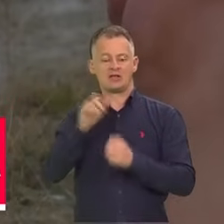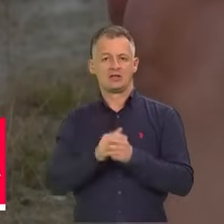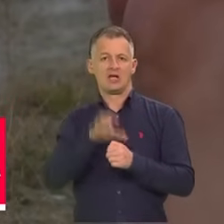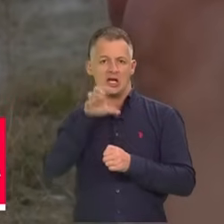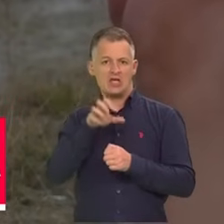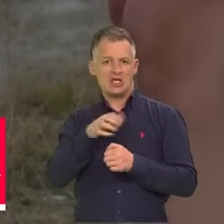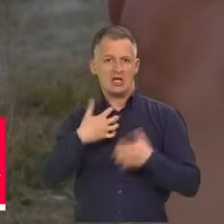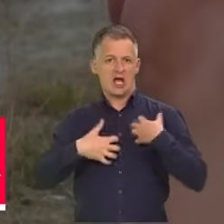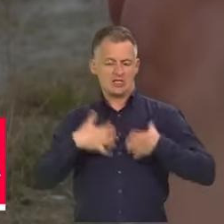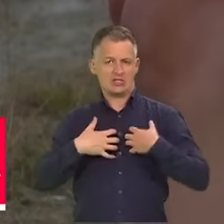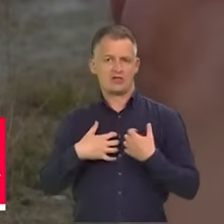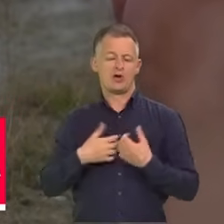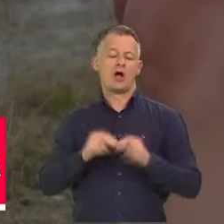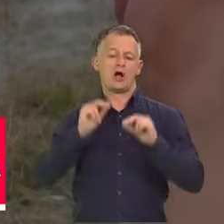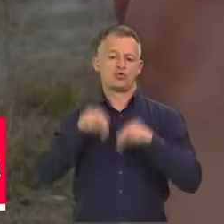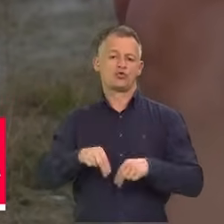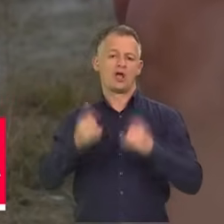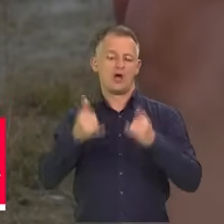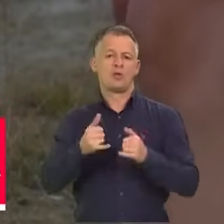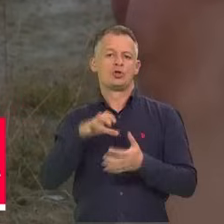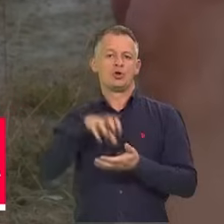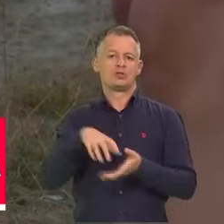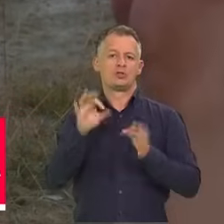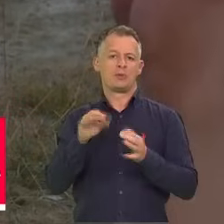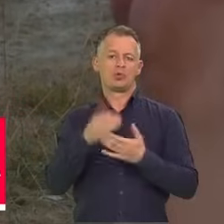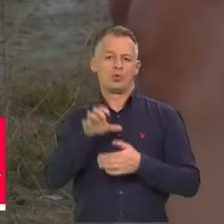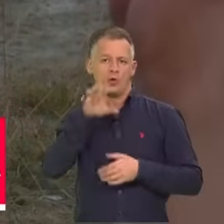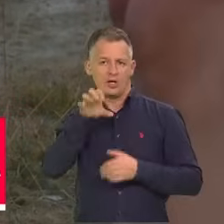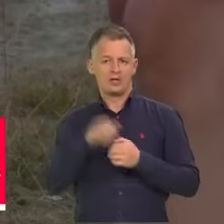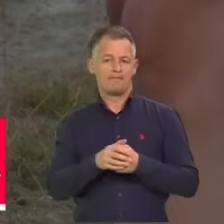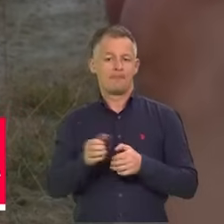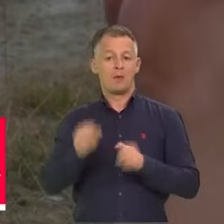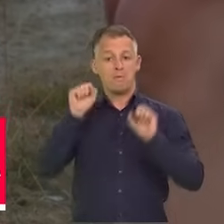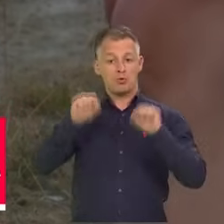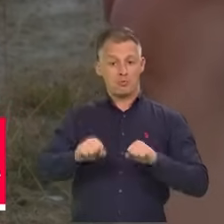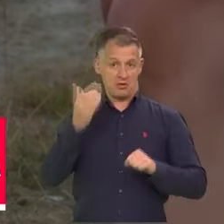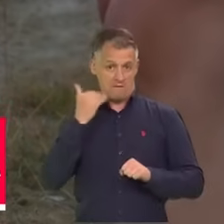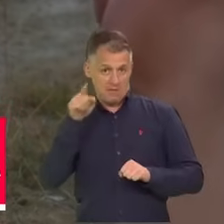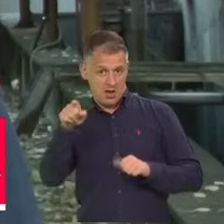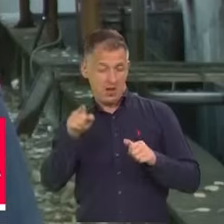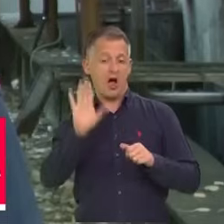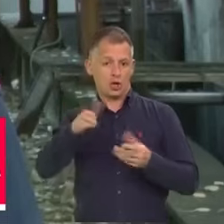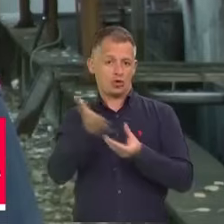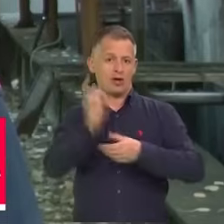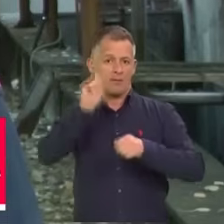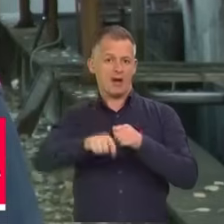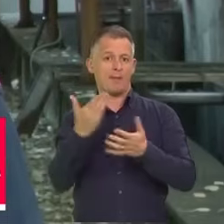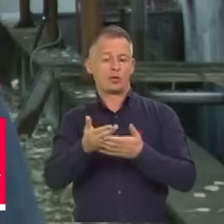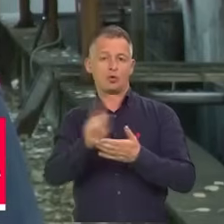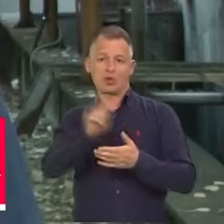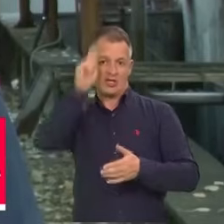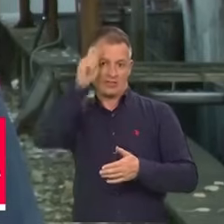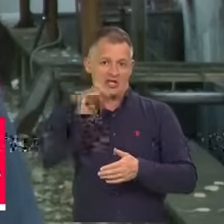ajuns acum într-un adăpost de animale, unde va rămâne până la finalizarea anchetei, iar proprietarul lui s-a ales cu dosar penal